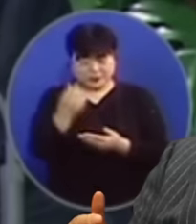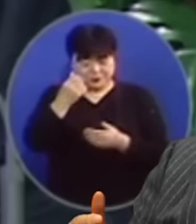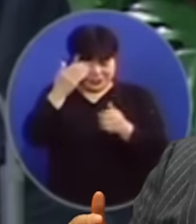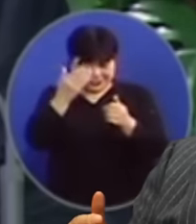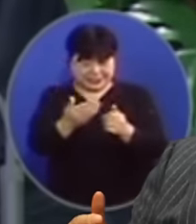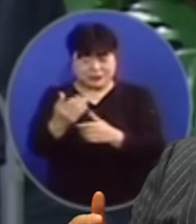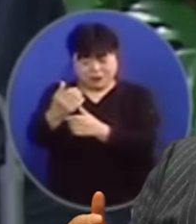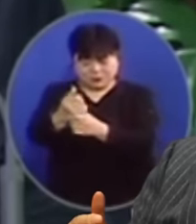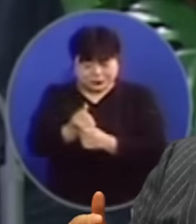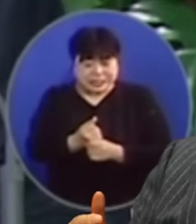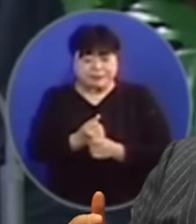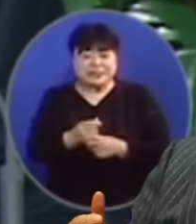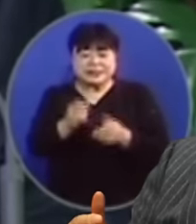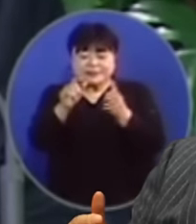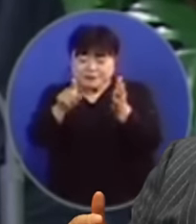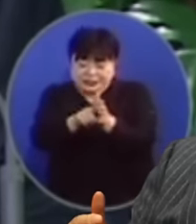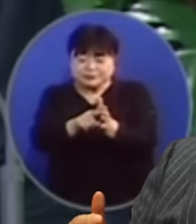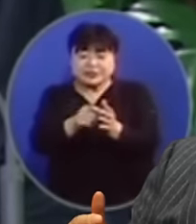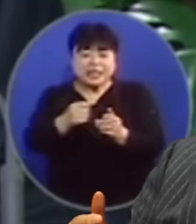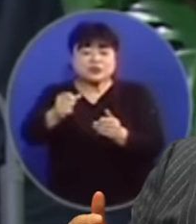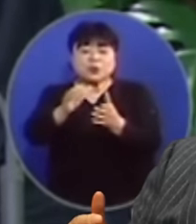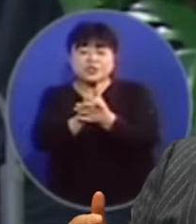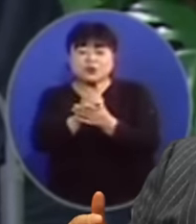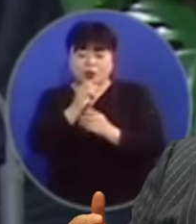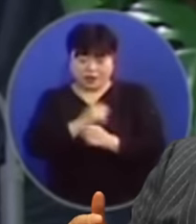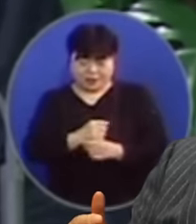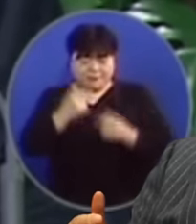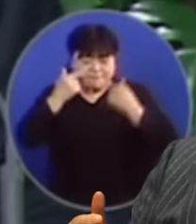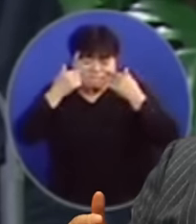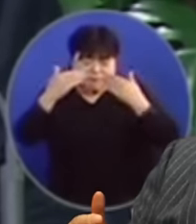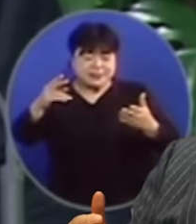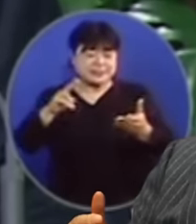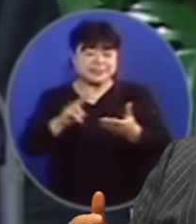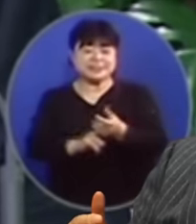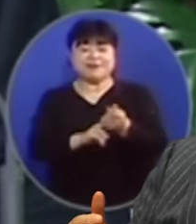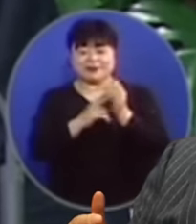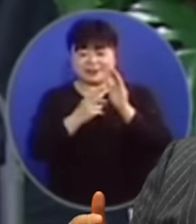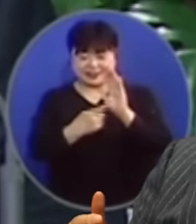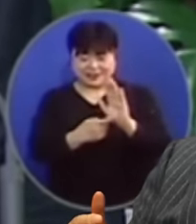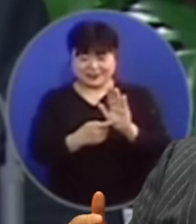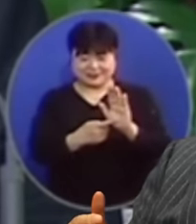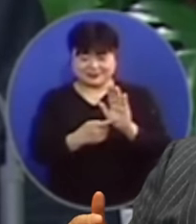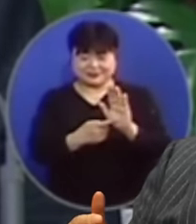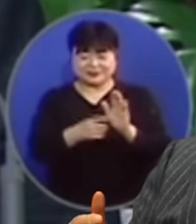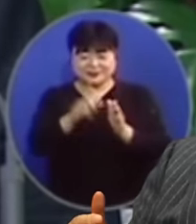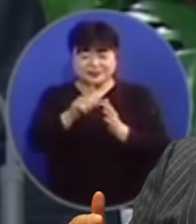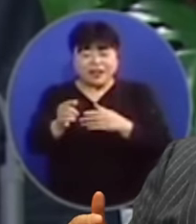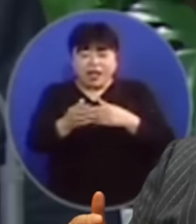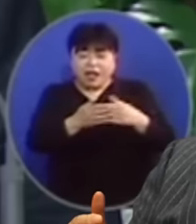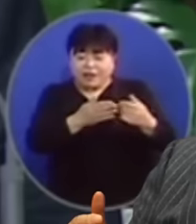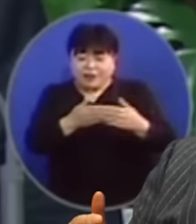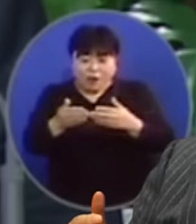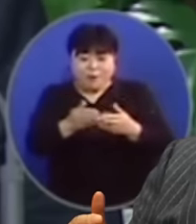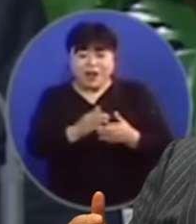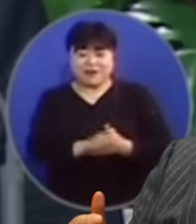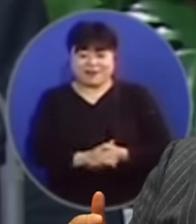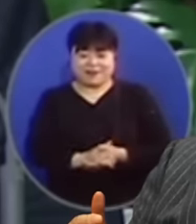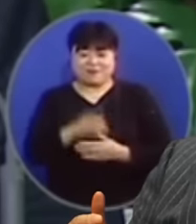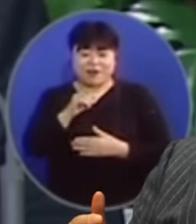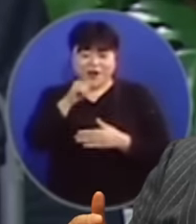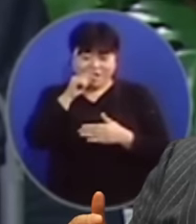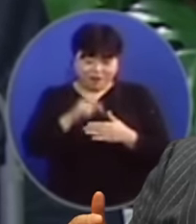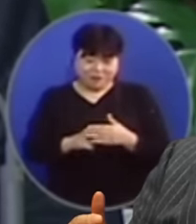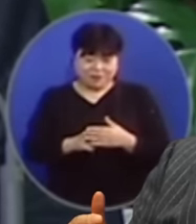성령께 사로잡힌 믿음인 것입니다. 그건 반드시 기적이 일어나요. 저는 그때 체험한 그 체험이